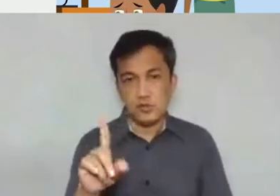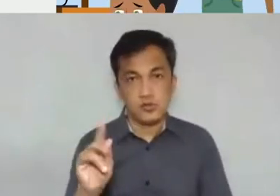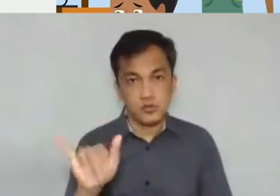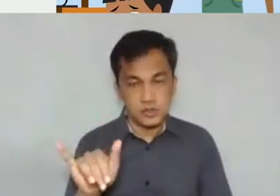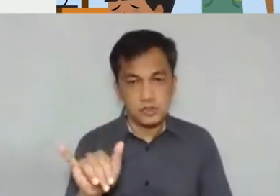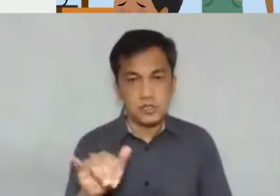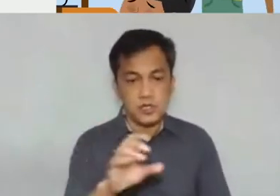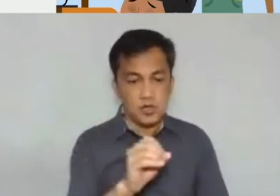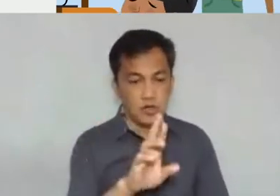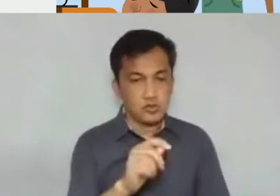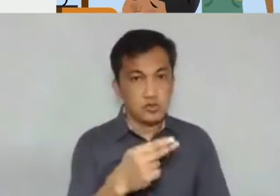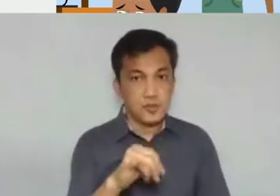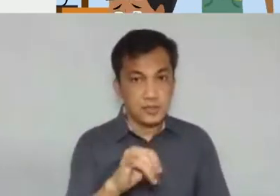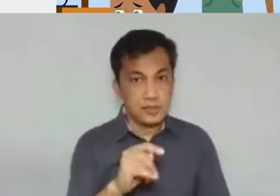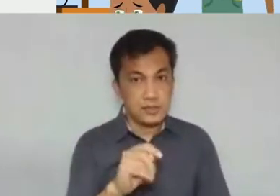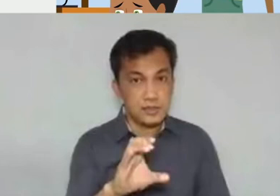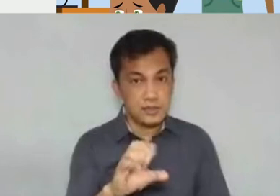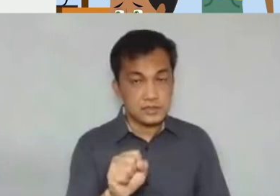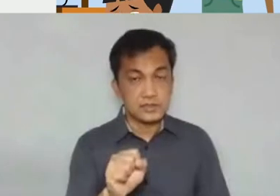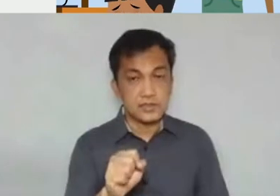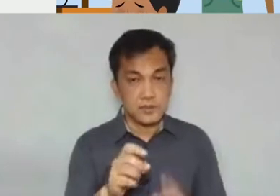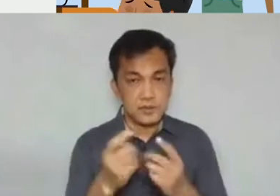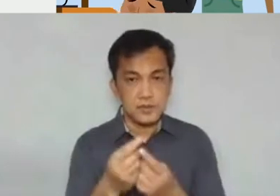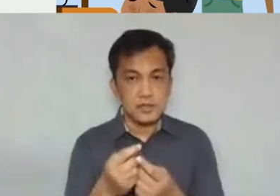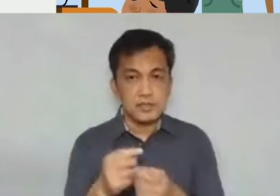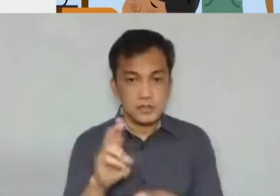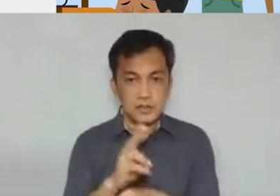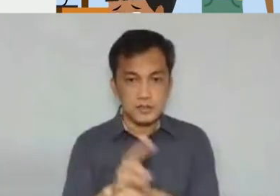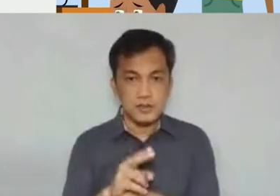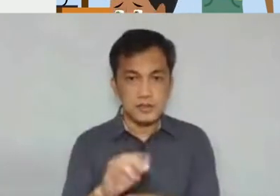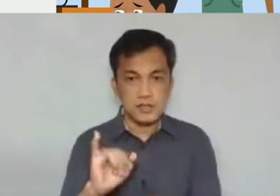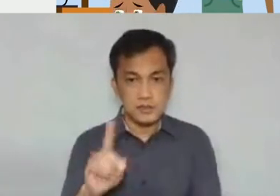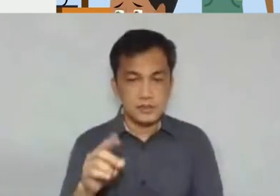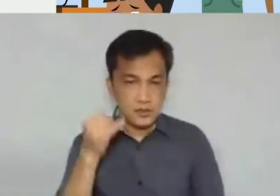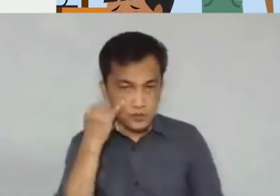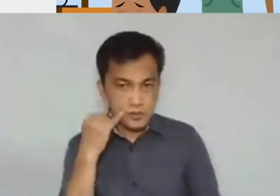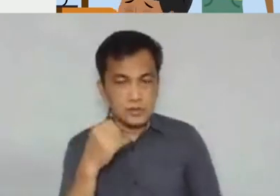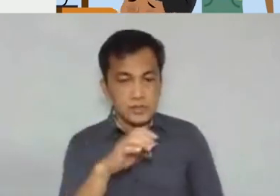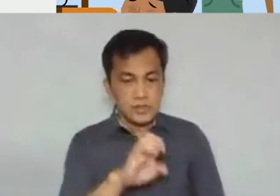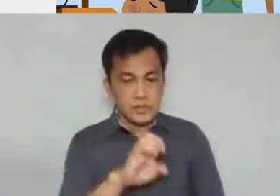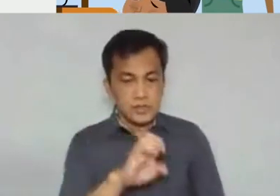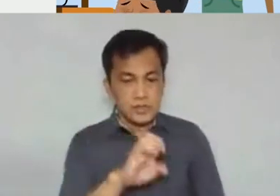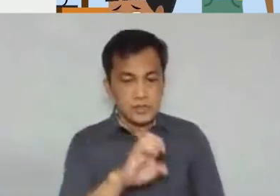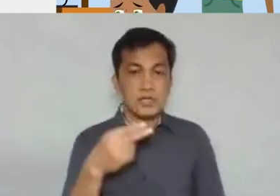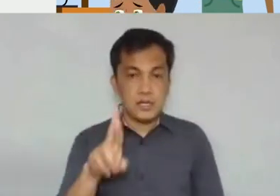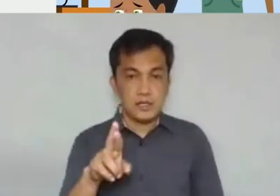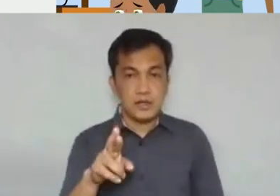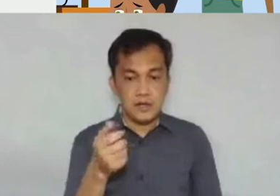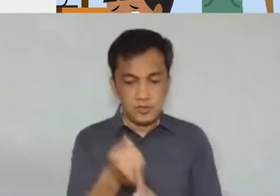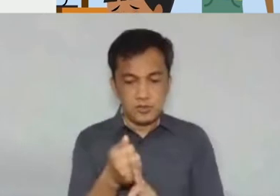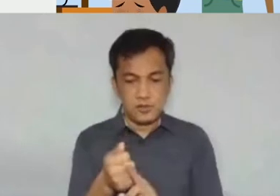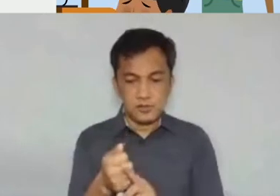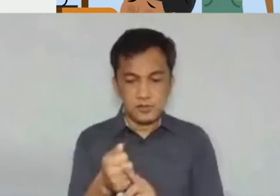Gamit ang National ID ni Juana, ang EHR ay otomatikong nakuha ang impormasyong ipinadala ng